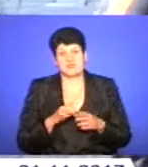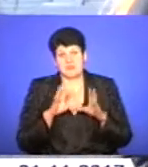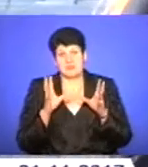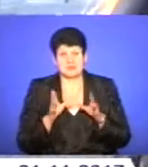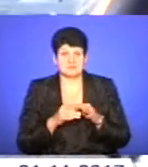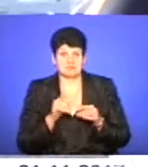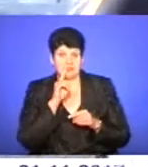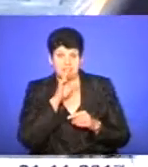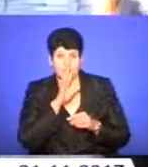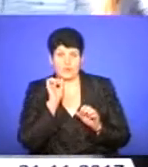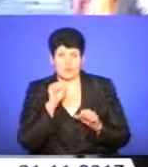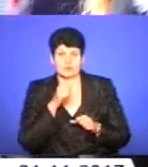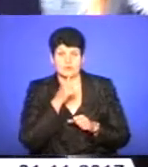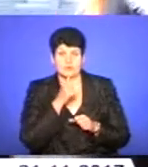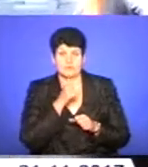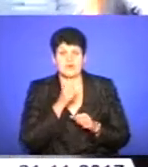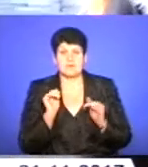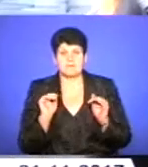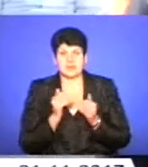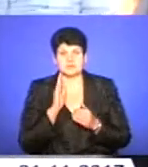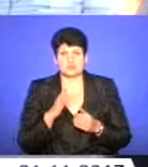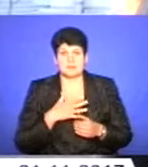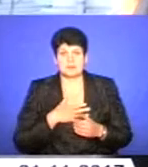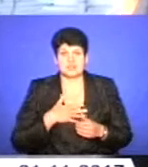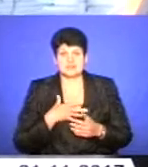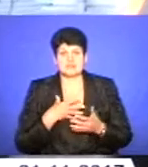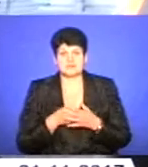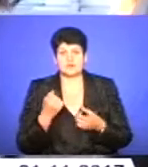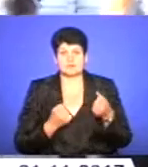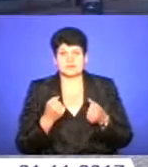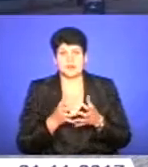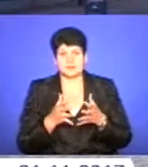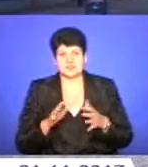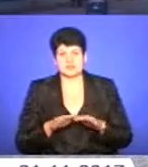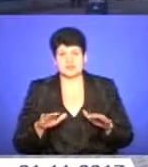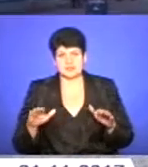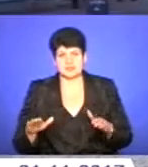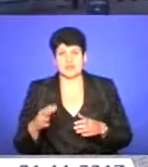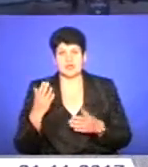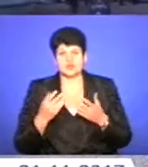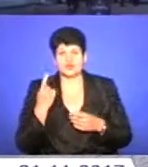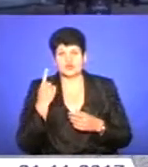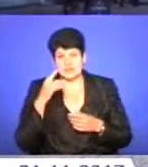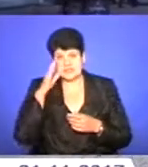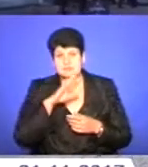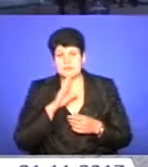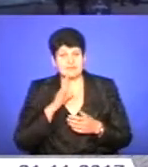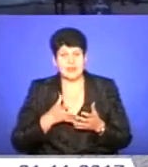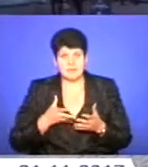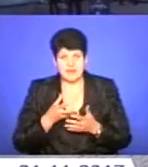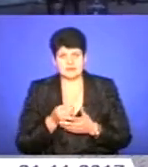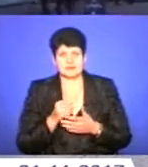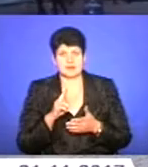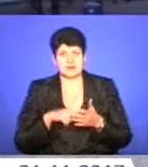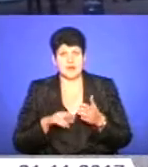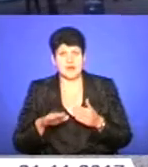Можна було би і запровадити. Менше будуть переживати за свої машини, а більше за дітей. Якщо один з батьків не виплачує аліменти, то